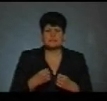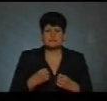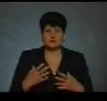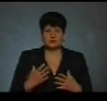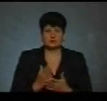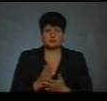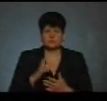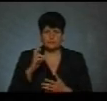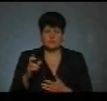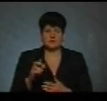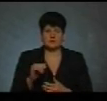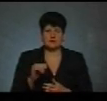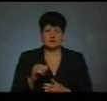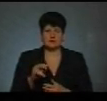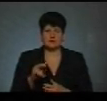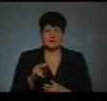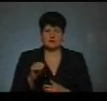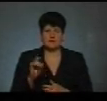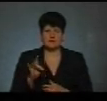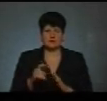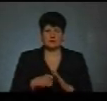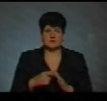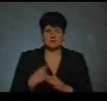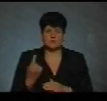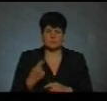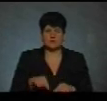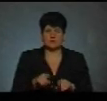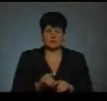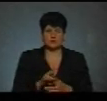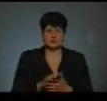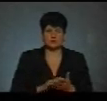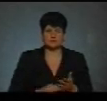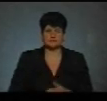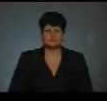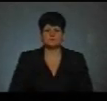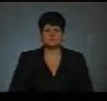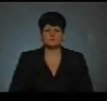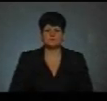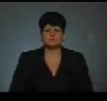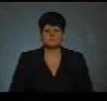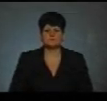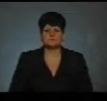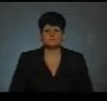богослужіння свято Успенській Святогірській лаврі на Донеччині. А так воно продовжилося.